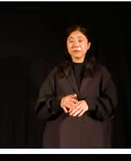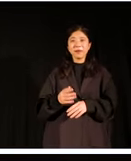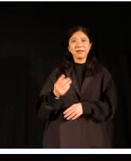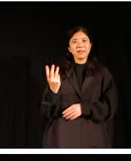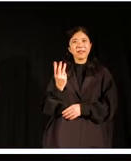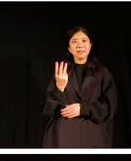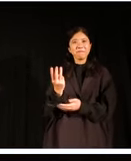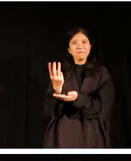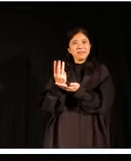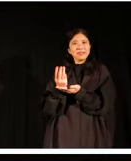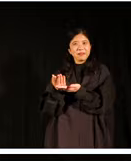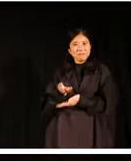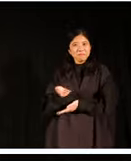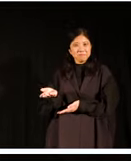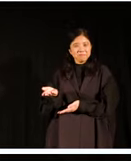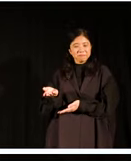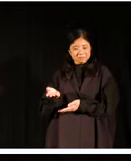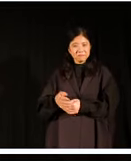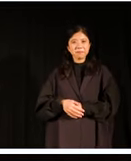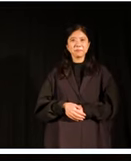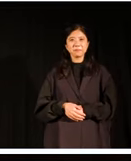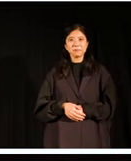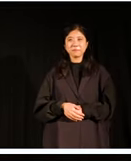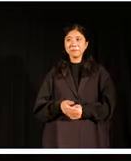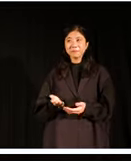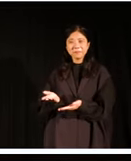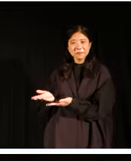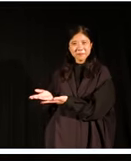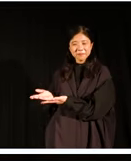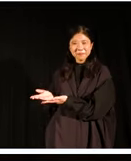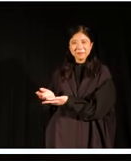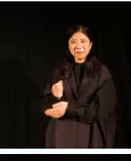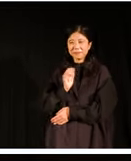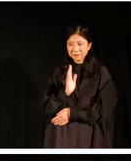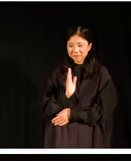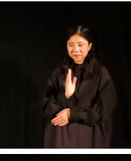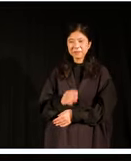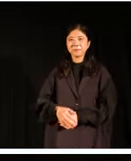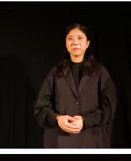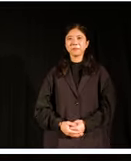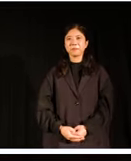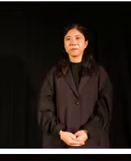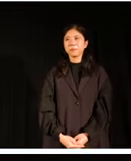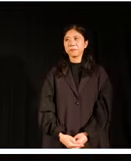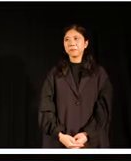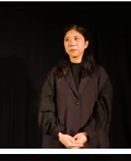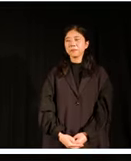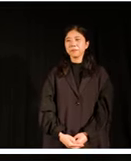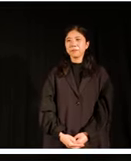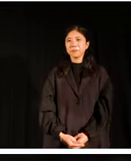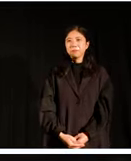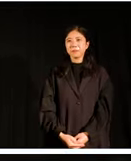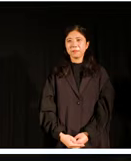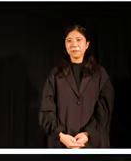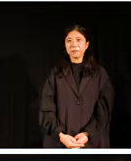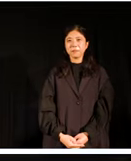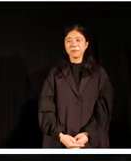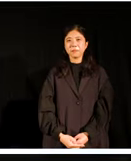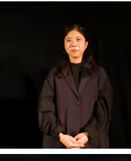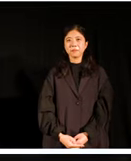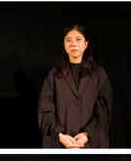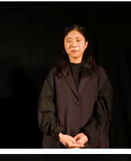ねえそれぞれいらっしゃいますのでそれぞれどうぞ前の方にえお座りをいただきたいと思います